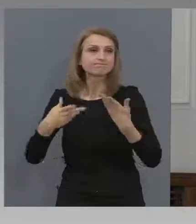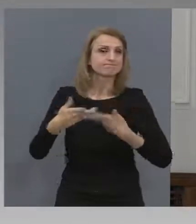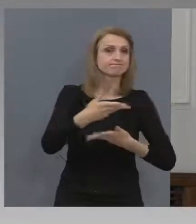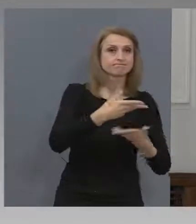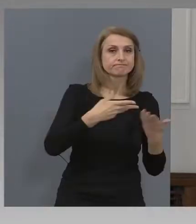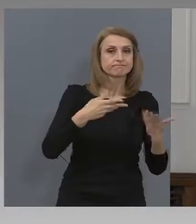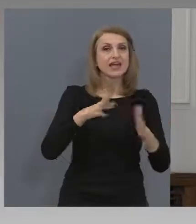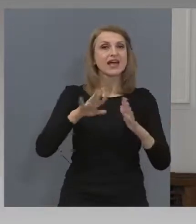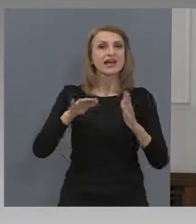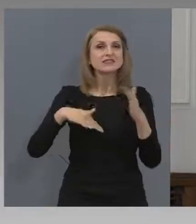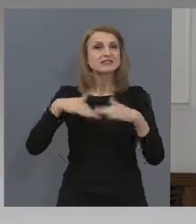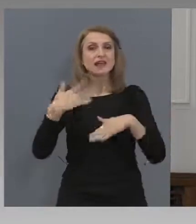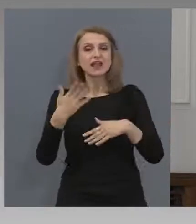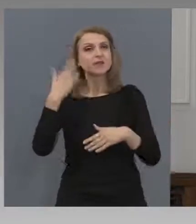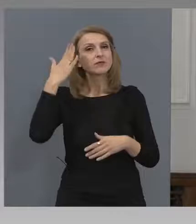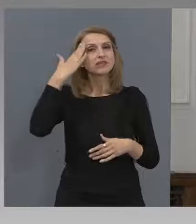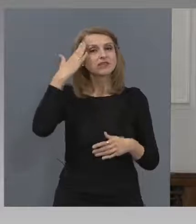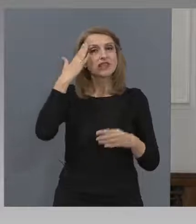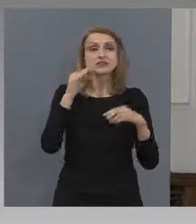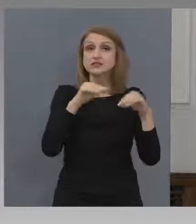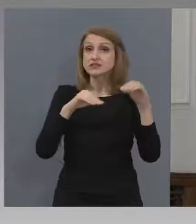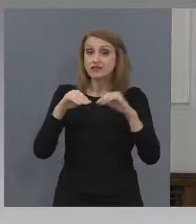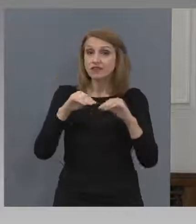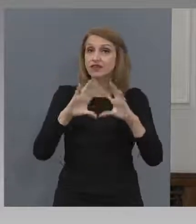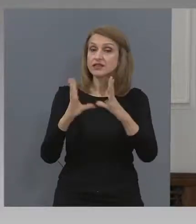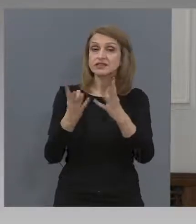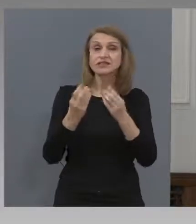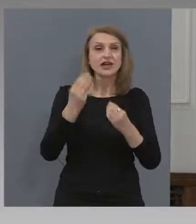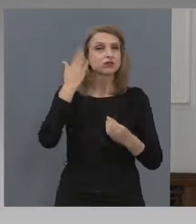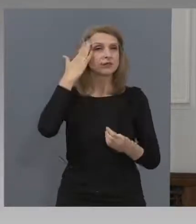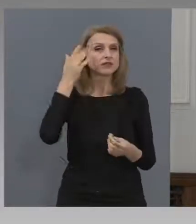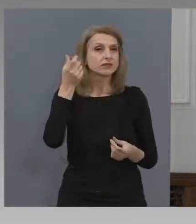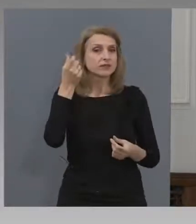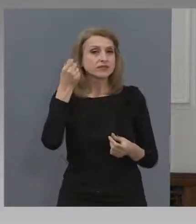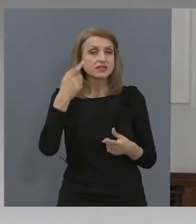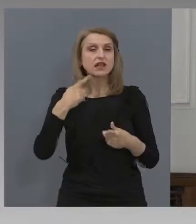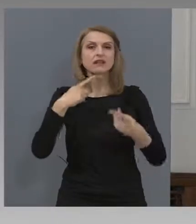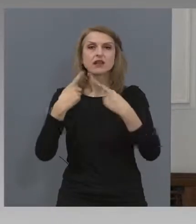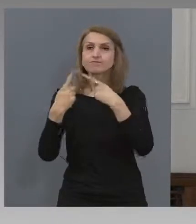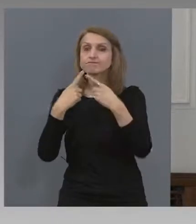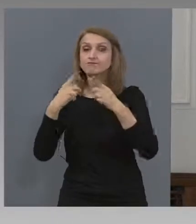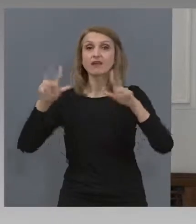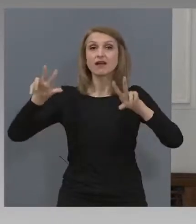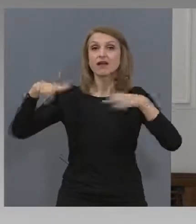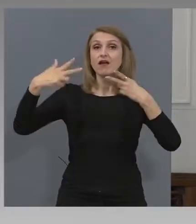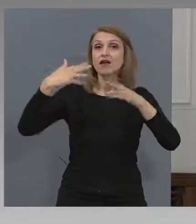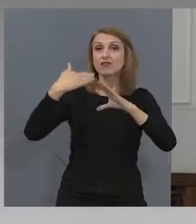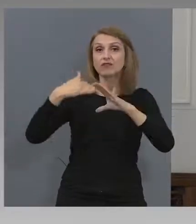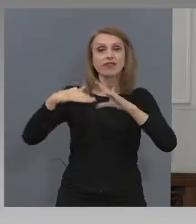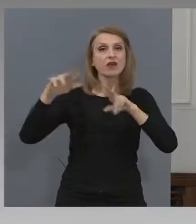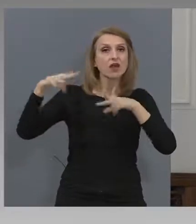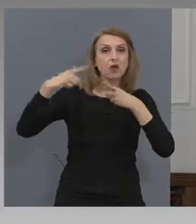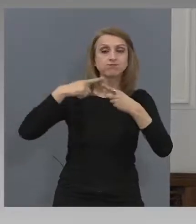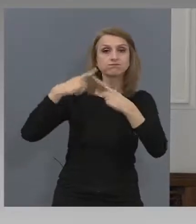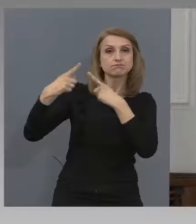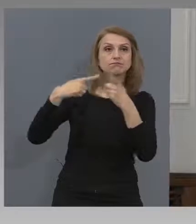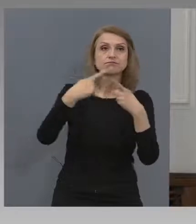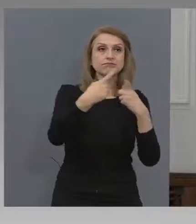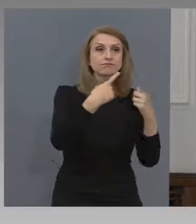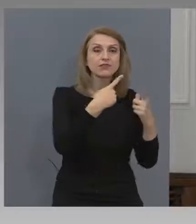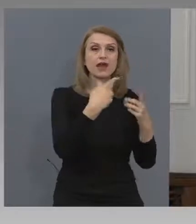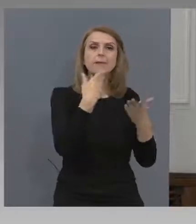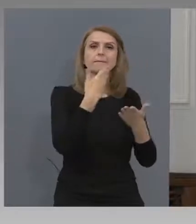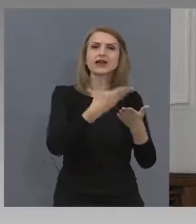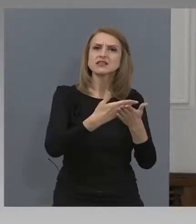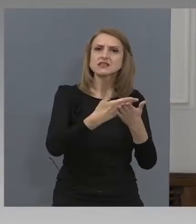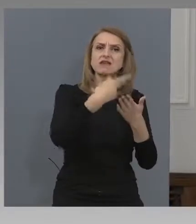след Министерски съвет, заедно с премиера, проведохме видеоконферентна връзка с представители